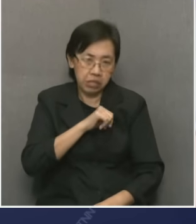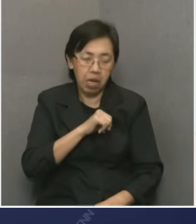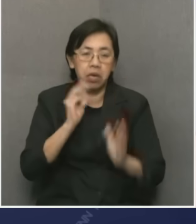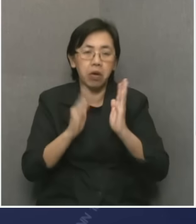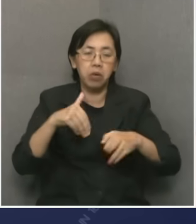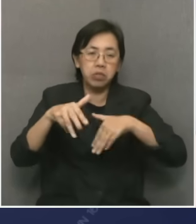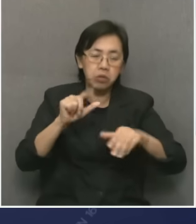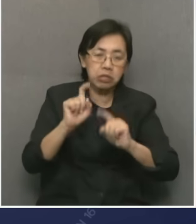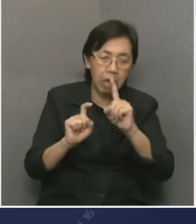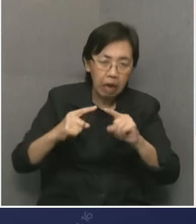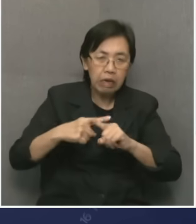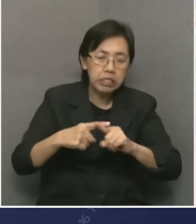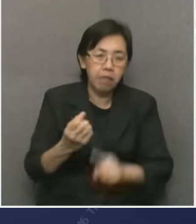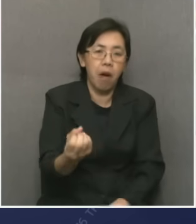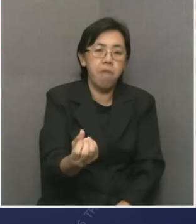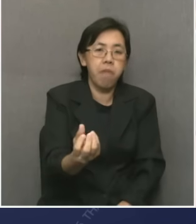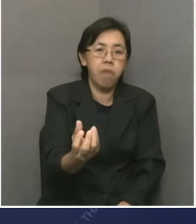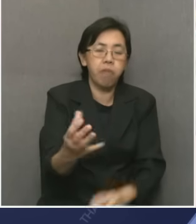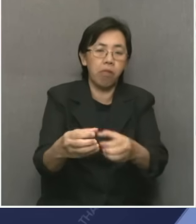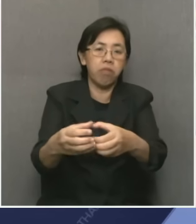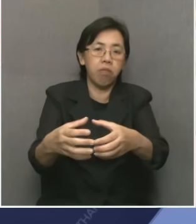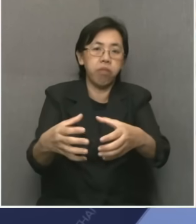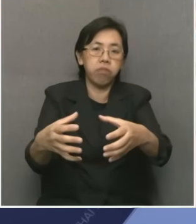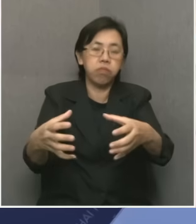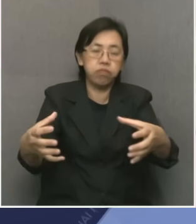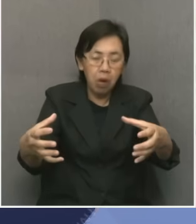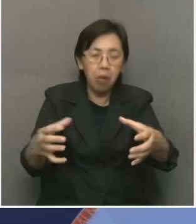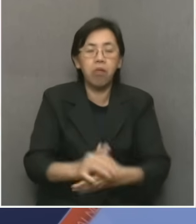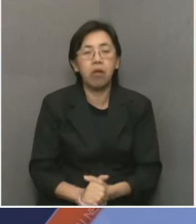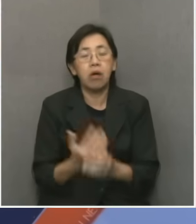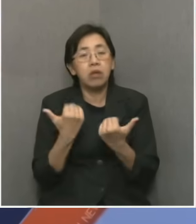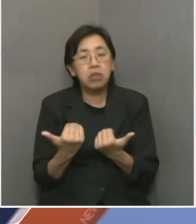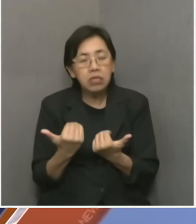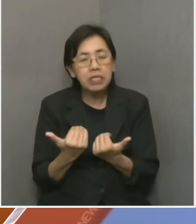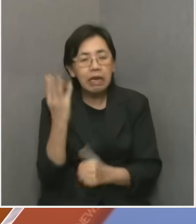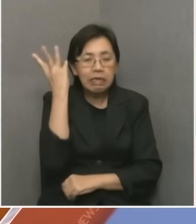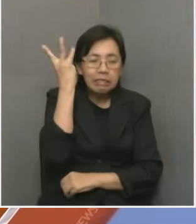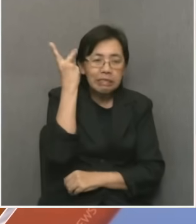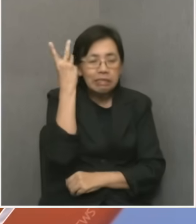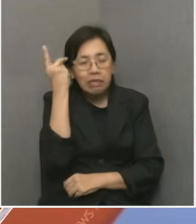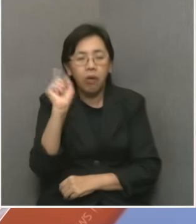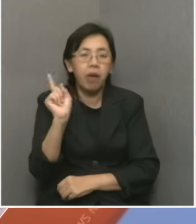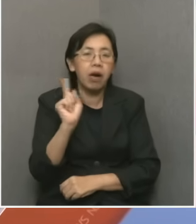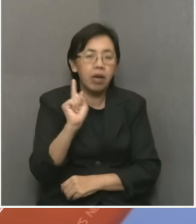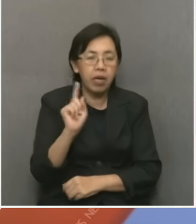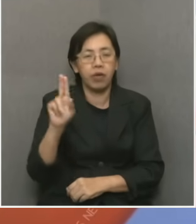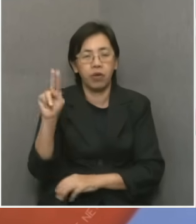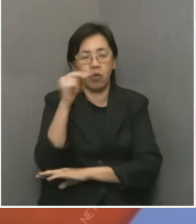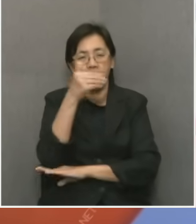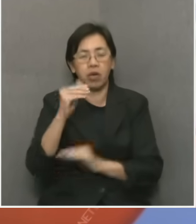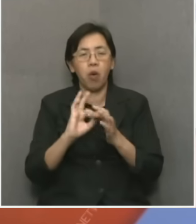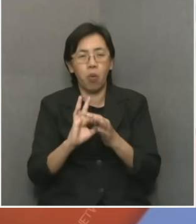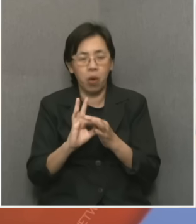ต่างๆยอดเนี่ยมันก็จะเพิ่มมากขึ้นเรื่อยๆนะแล้วก็ตอนนี้ก็เป็นที่กังวลของสหประชาชาตินะครับว่